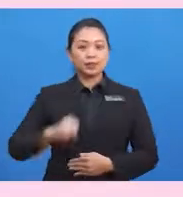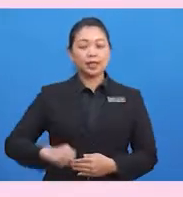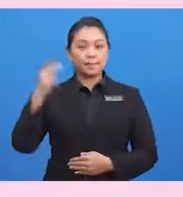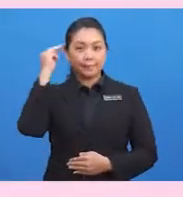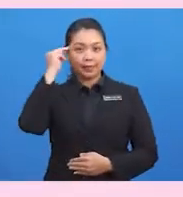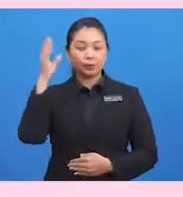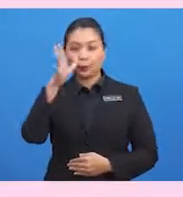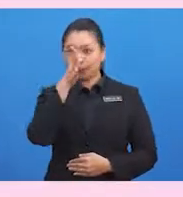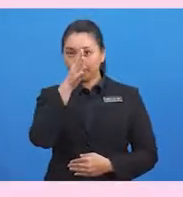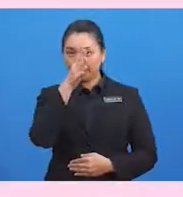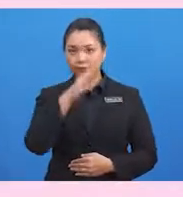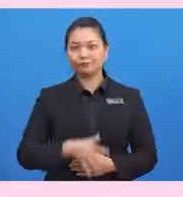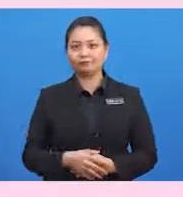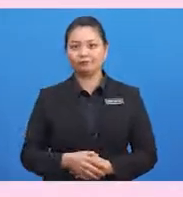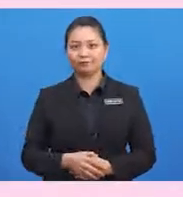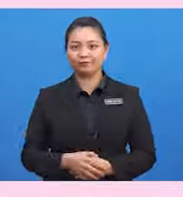Melaka